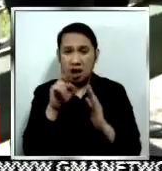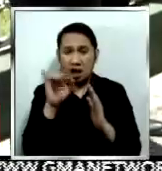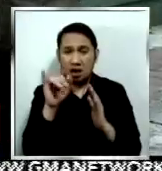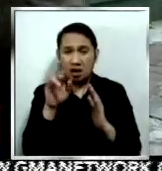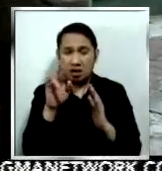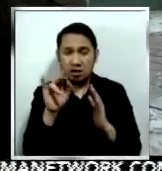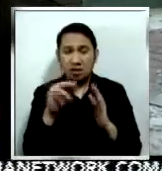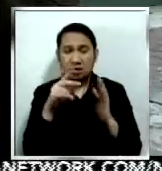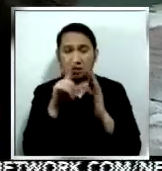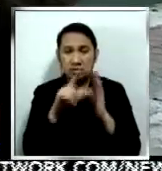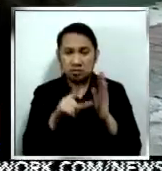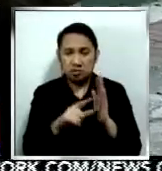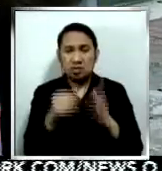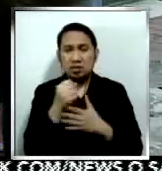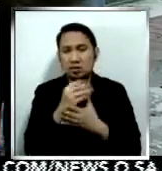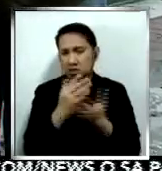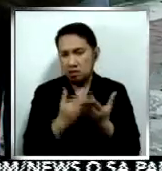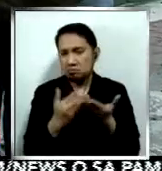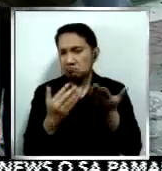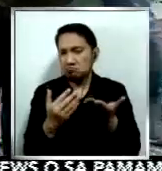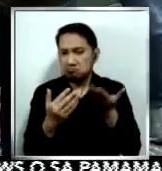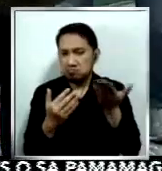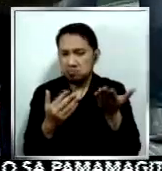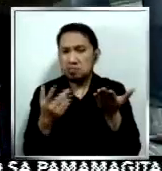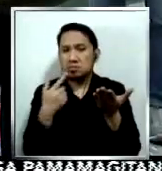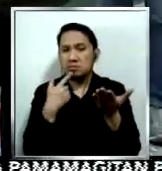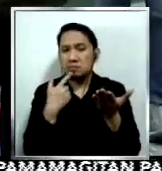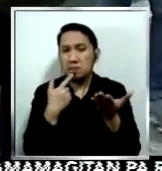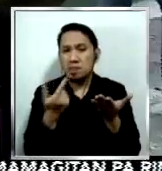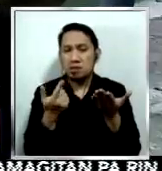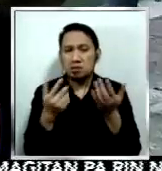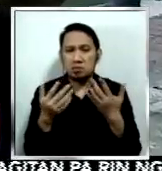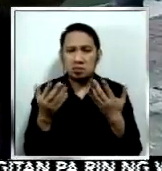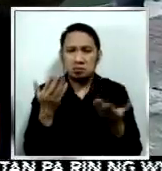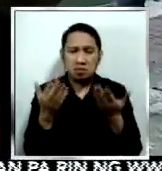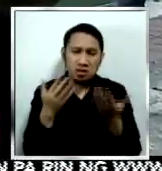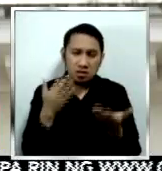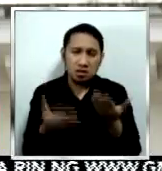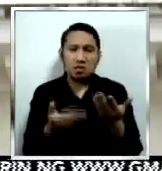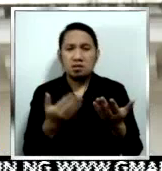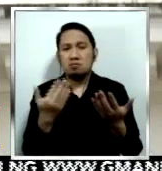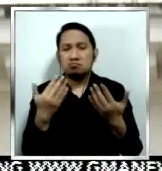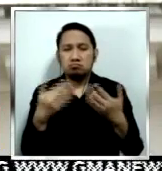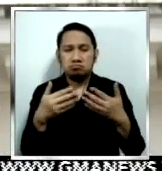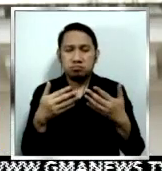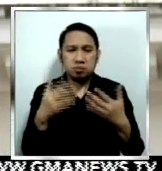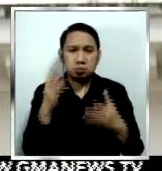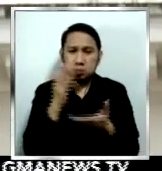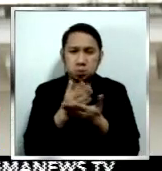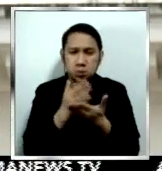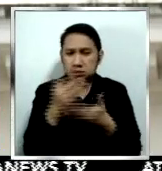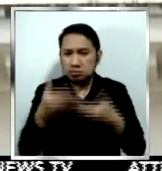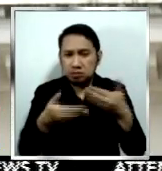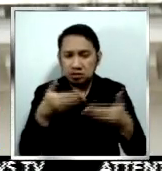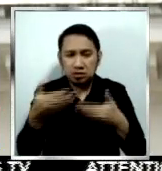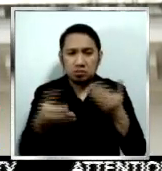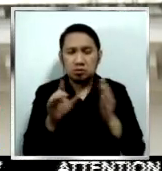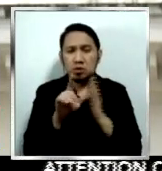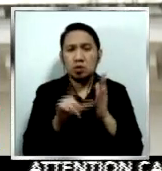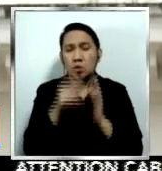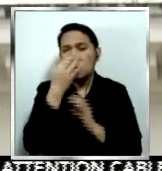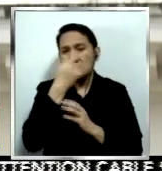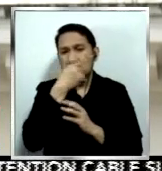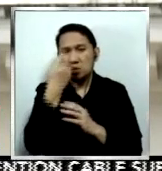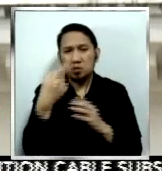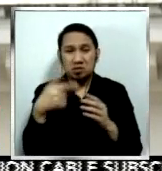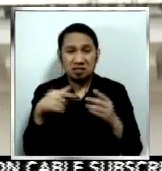ng iba pang nagpetisyon, ipinaglalaban nilang posibleng malabag ang due process clause sa batas dahil sa malawak umano nitong definisyon